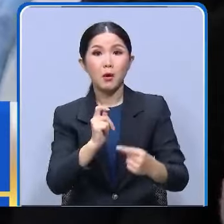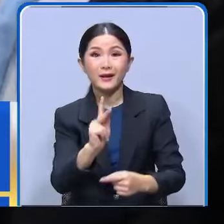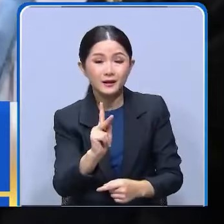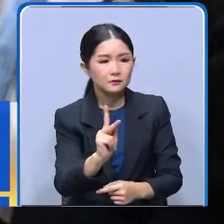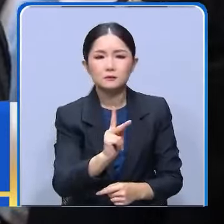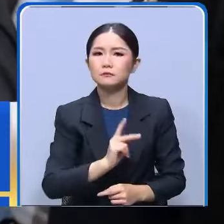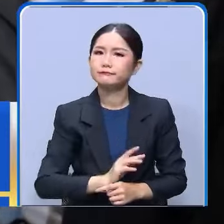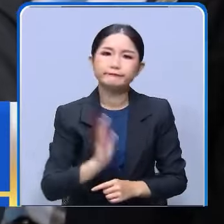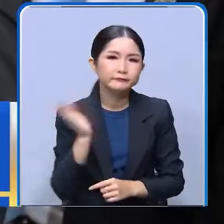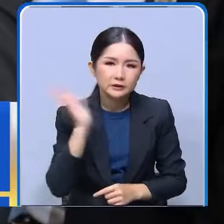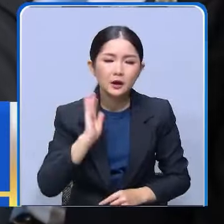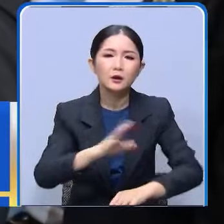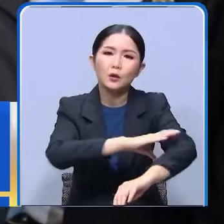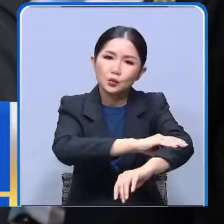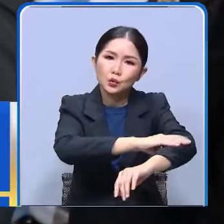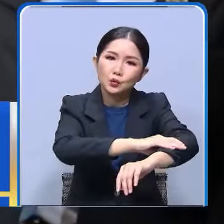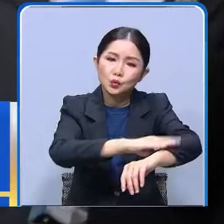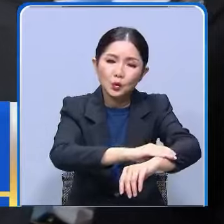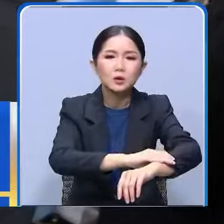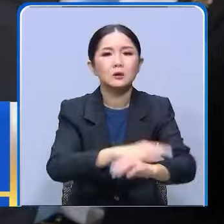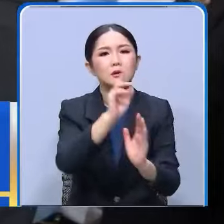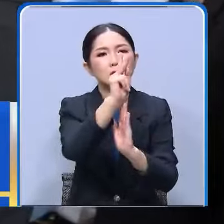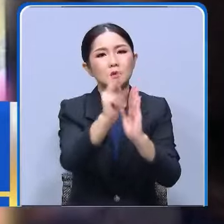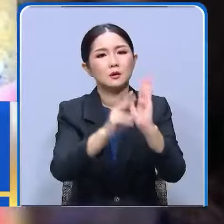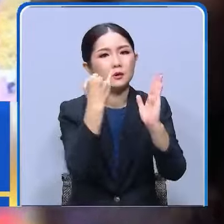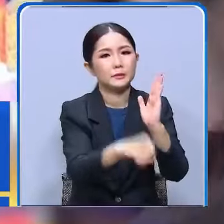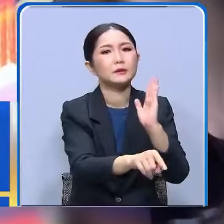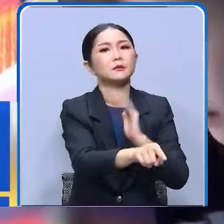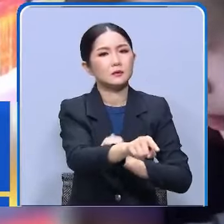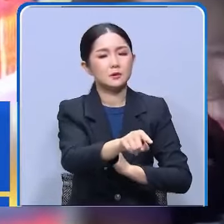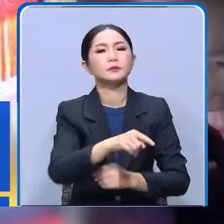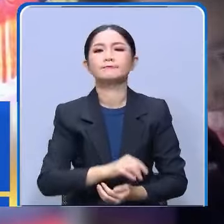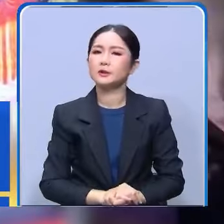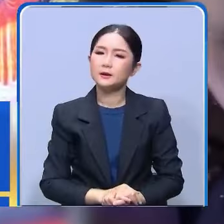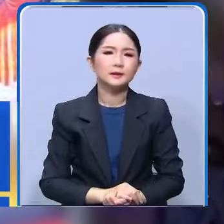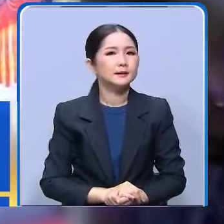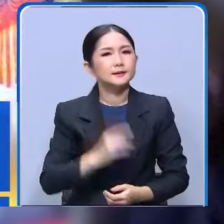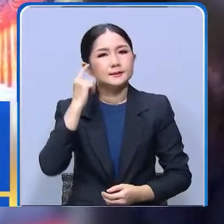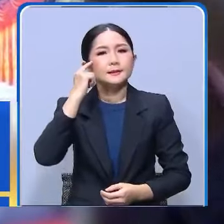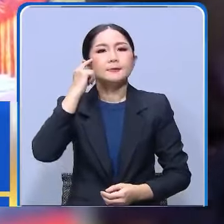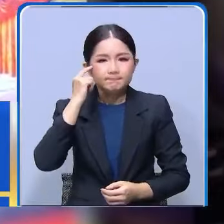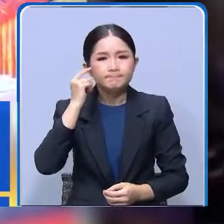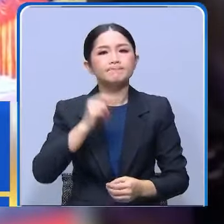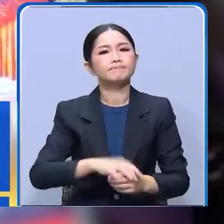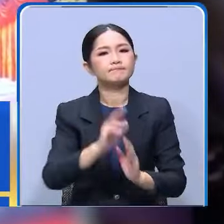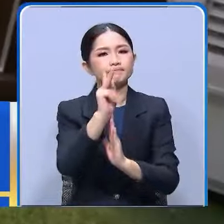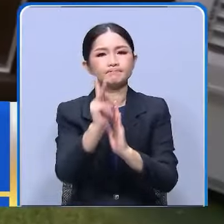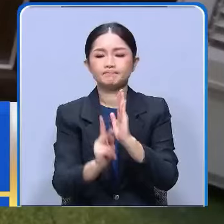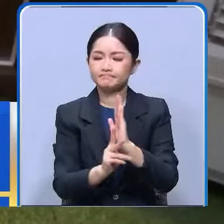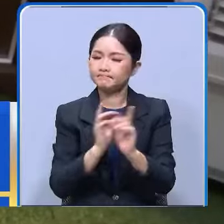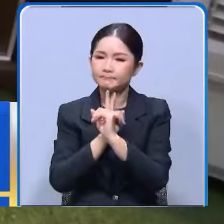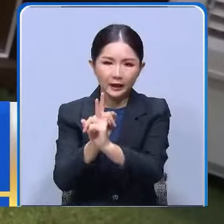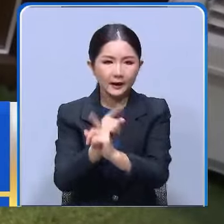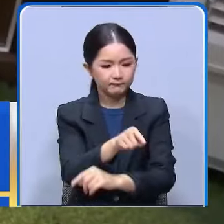ปาเถื่อนใช้คำนี้ก็ไม่ผิดซึ่งสบส.ก็จะดำเนินการตามกฎหมายอีกทั้งยังพบด้วยว่าสถานที่